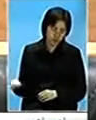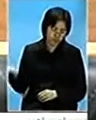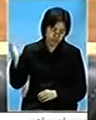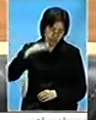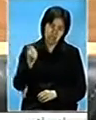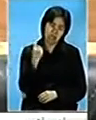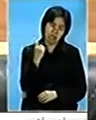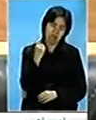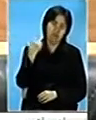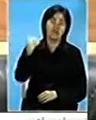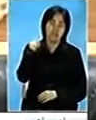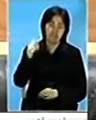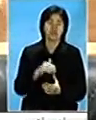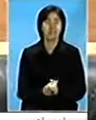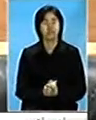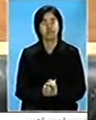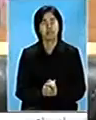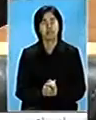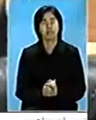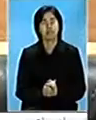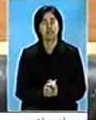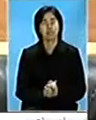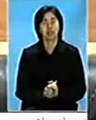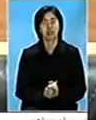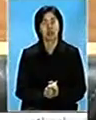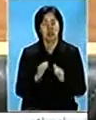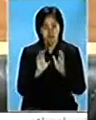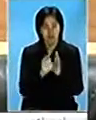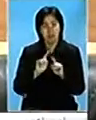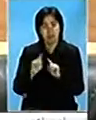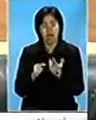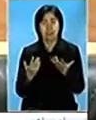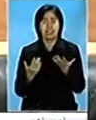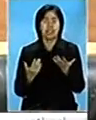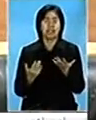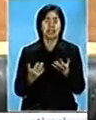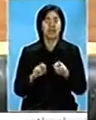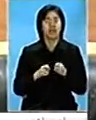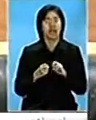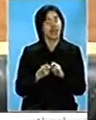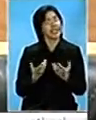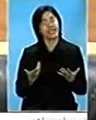คะมีขนเพชรเนี่ยส่งไปเนี่ยไม่รู้กี่ซองเลยทีแรกดิฉัน